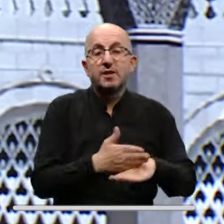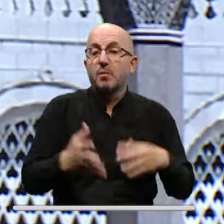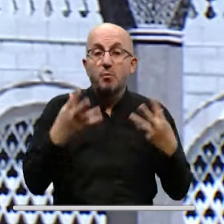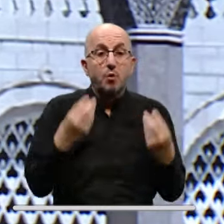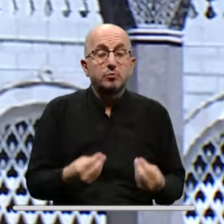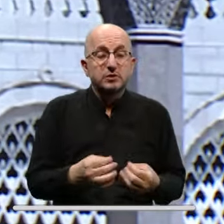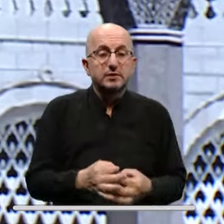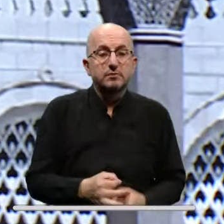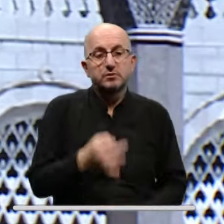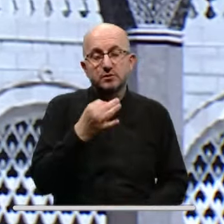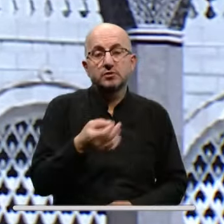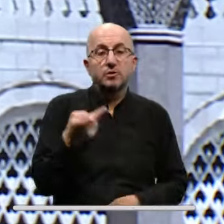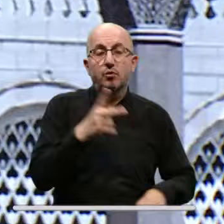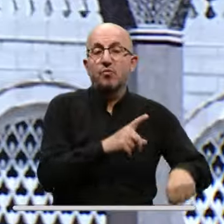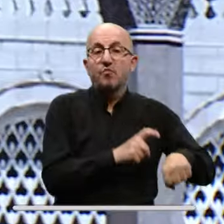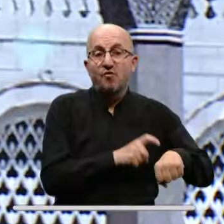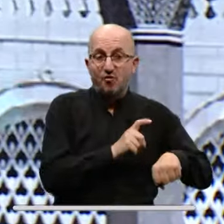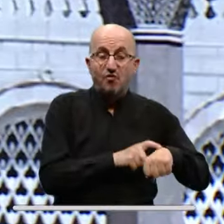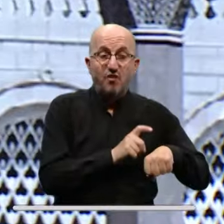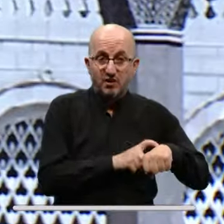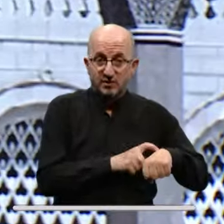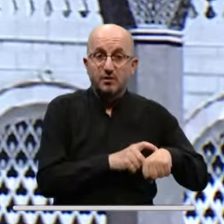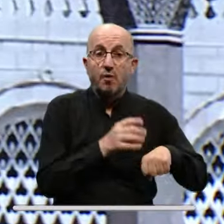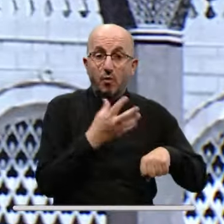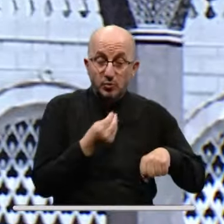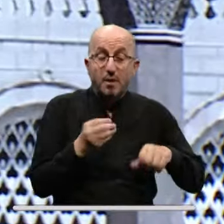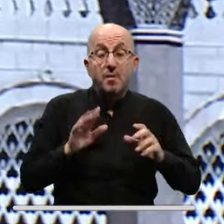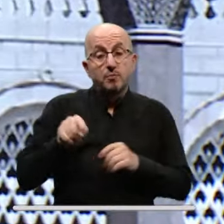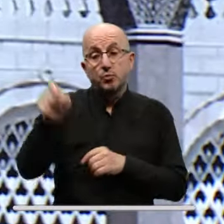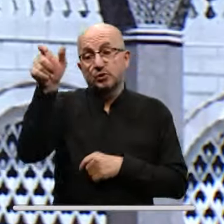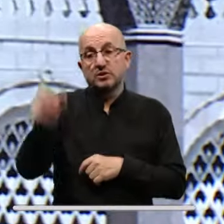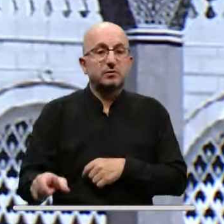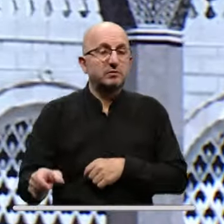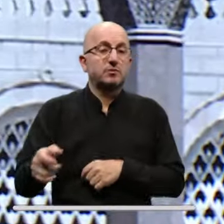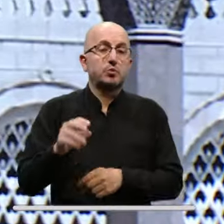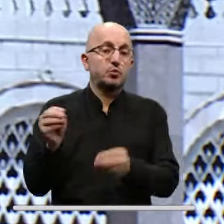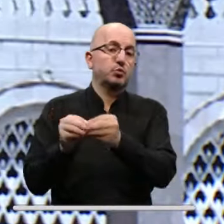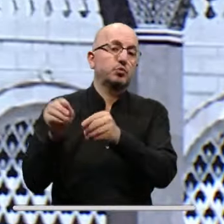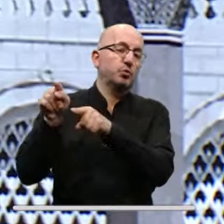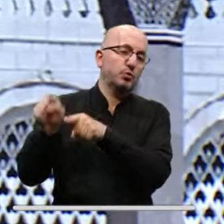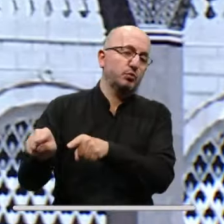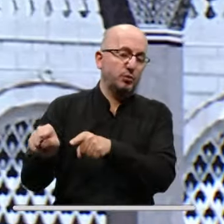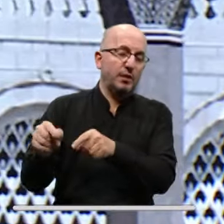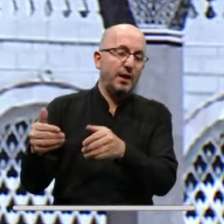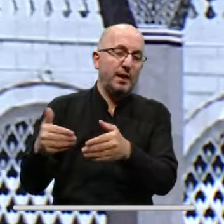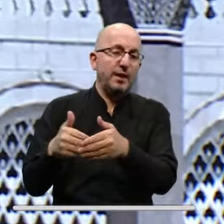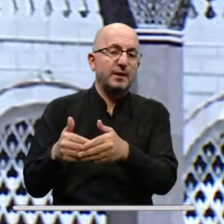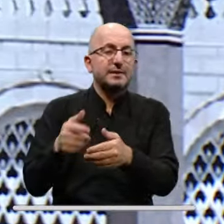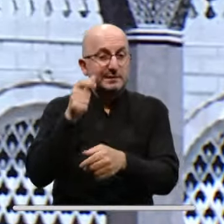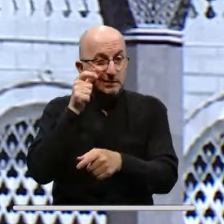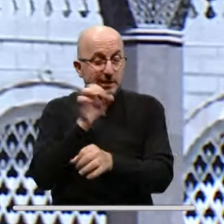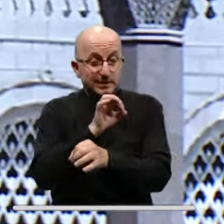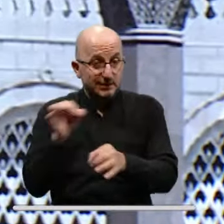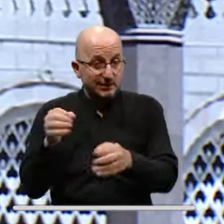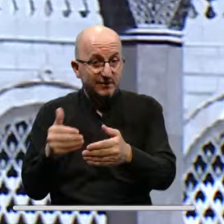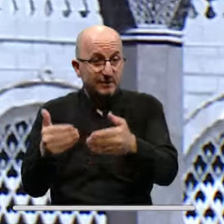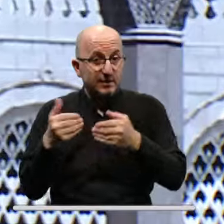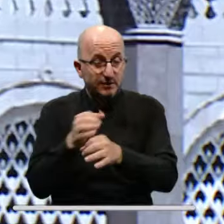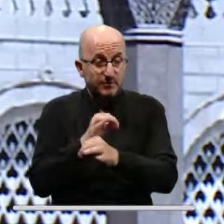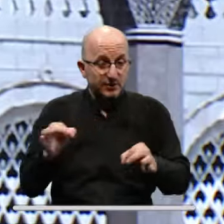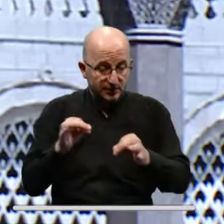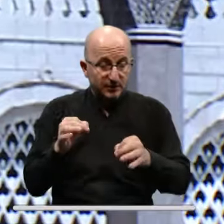Kişi eceliyle ölmüştür ama bu adam da katildir. Bu tedbirsizlik ve dikkatsizlik,